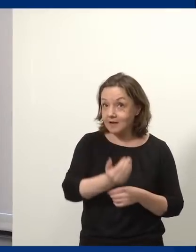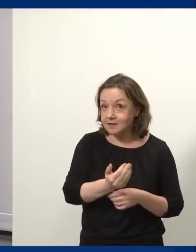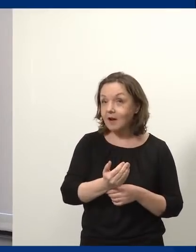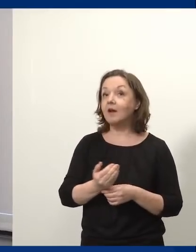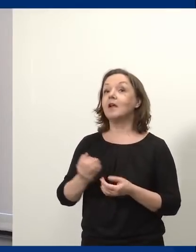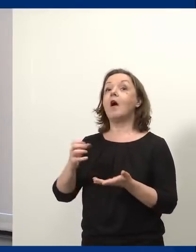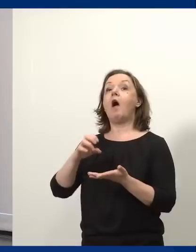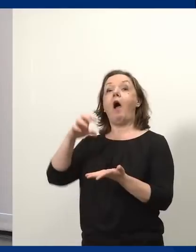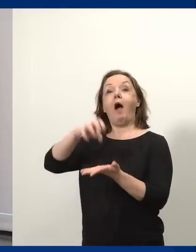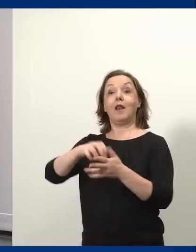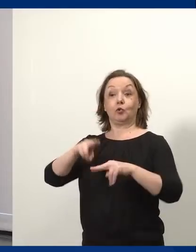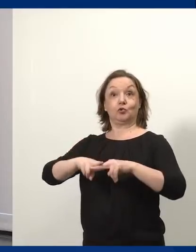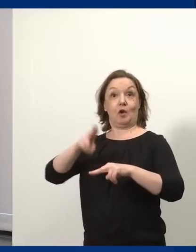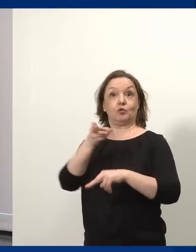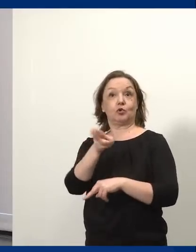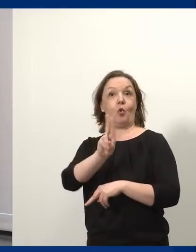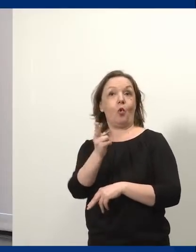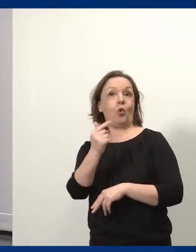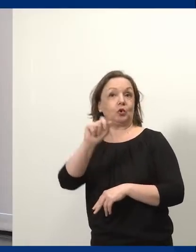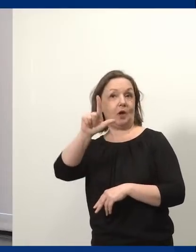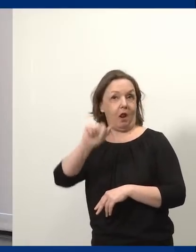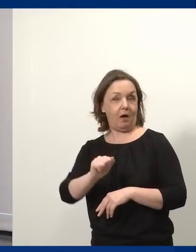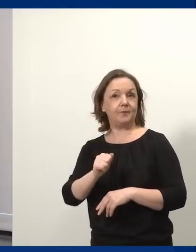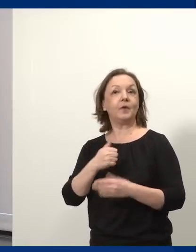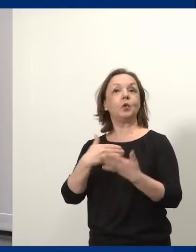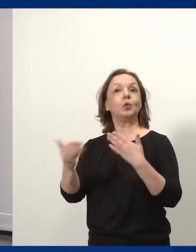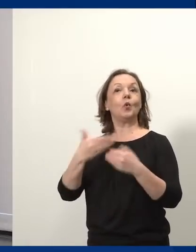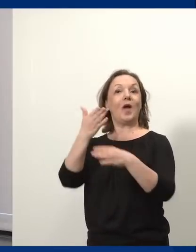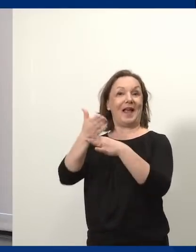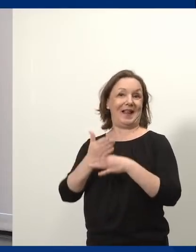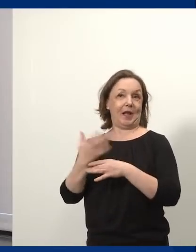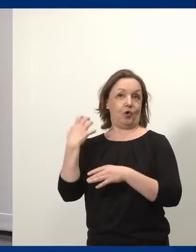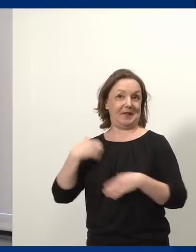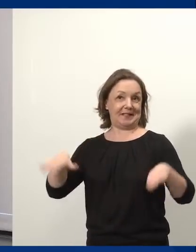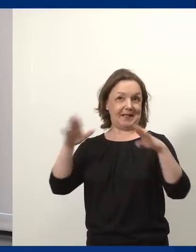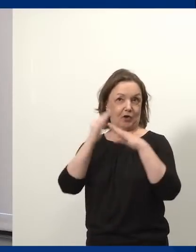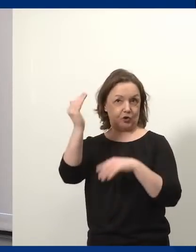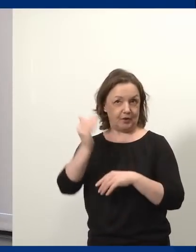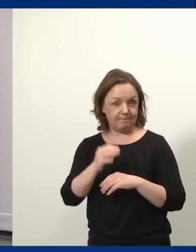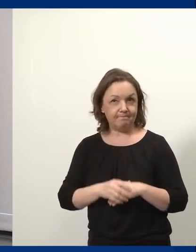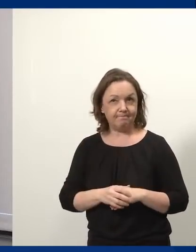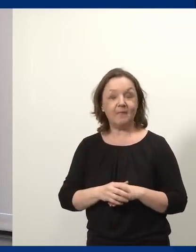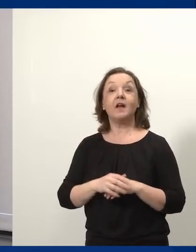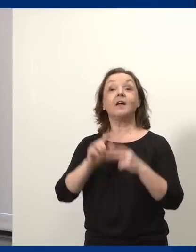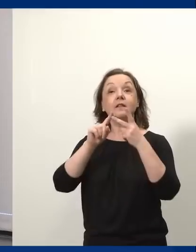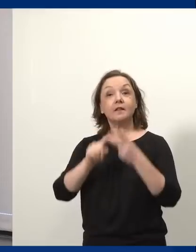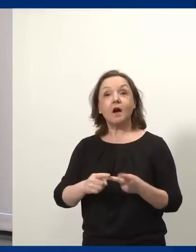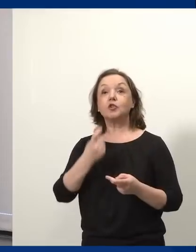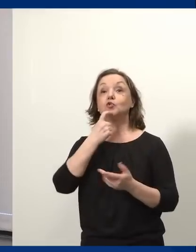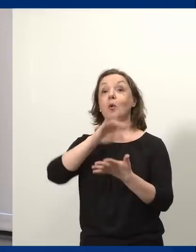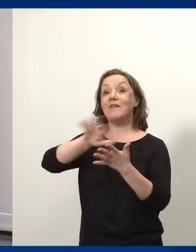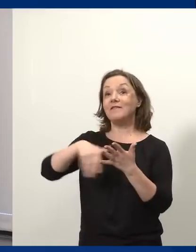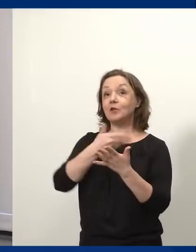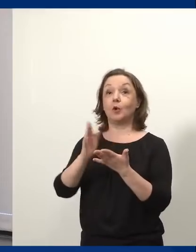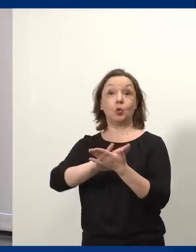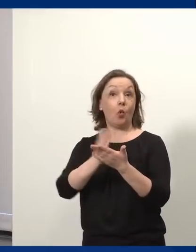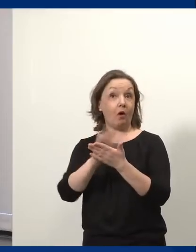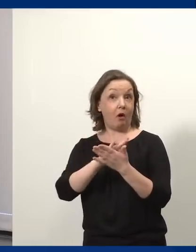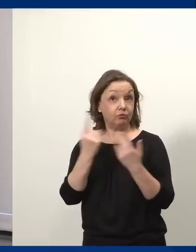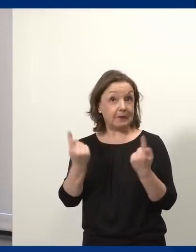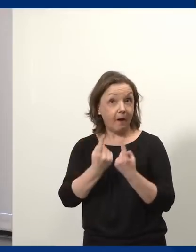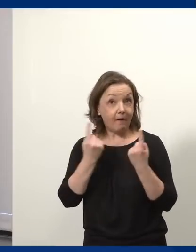hallitusneuvos Liisa Huhtala työ- ja elinkeinoministeriöstä. Ja tämä tilaisuus tulkataan jälleen suomenkieliselle